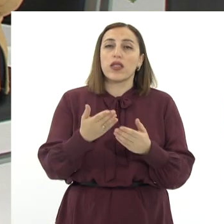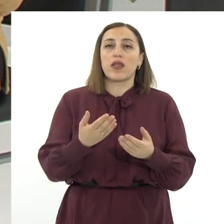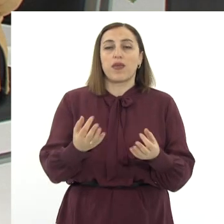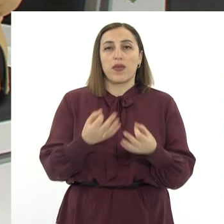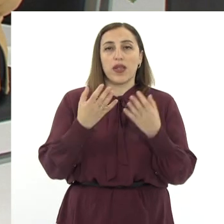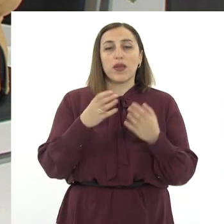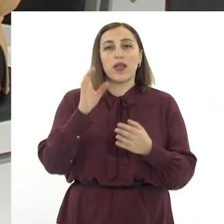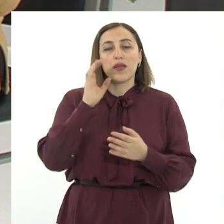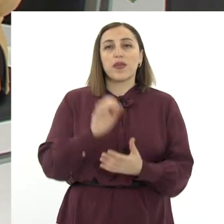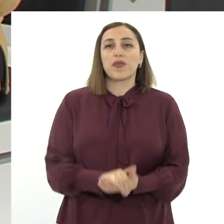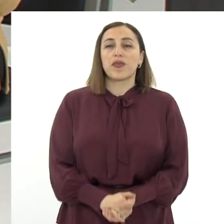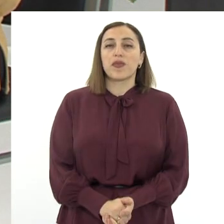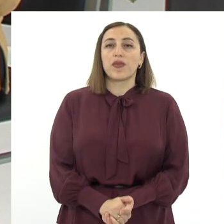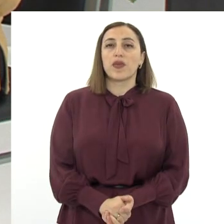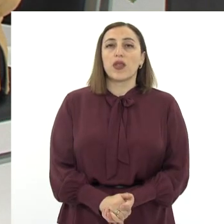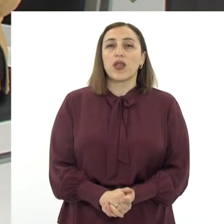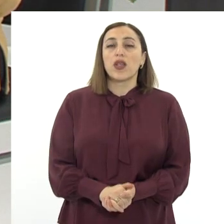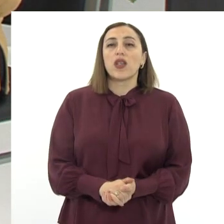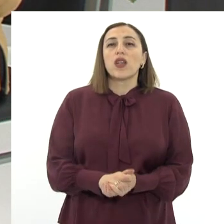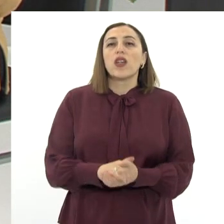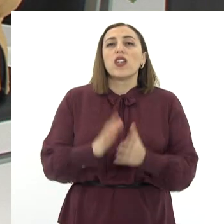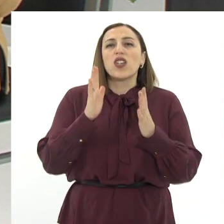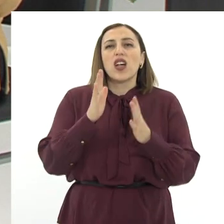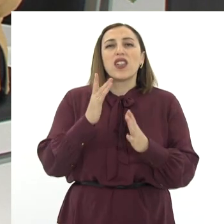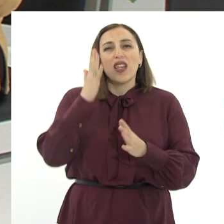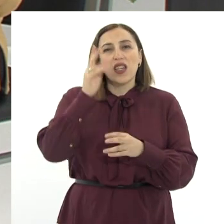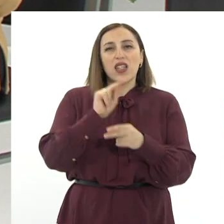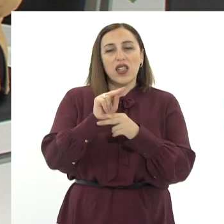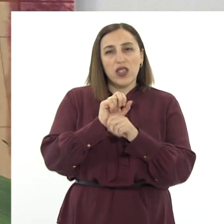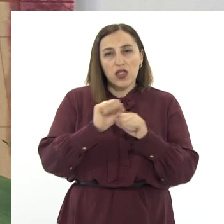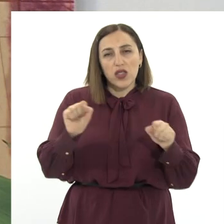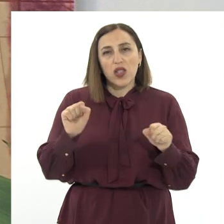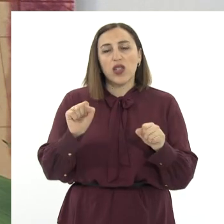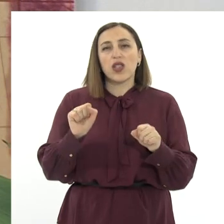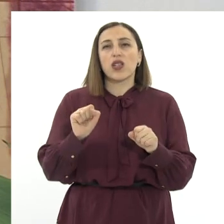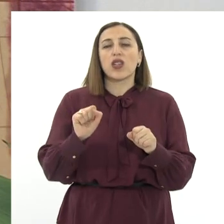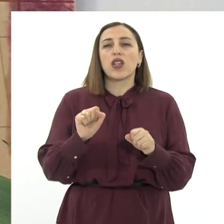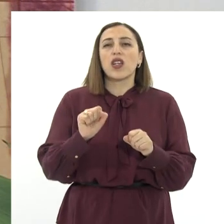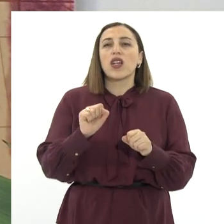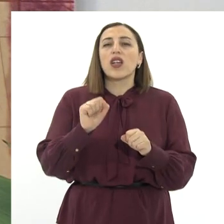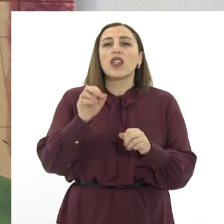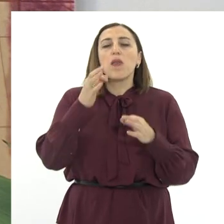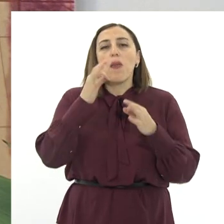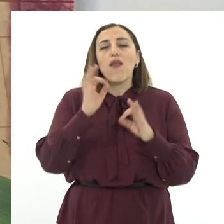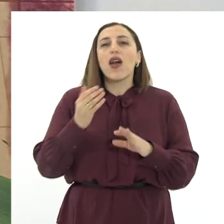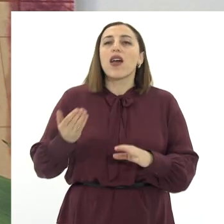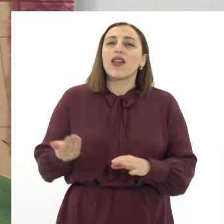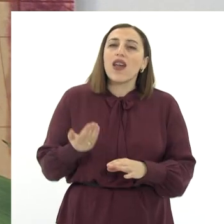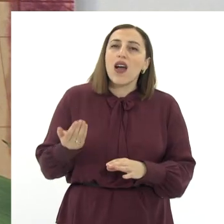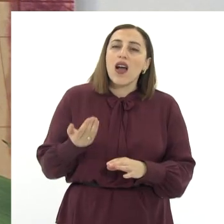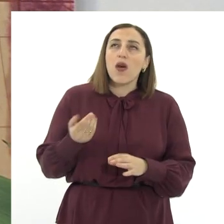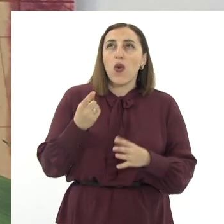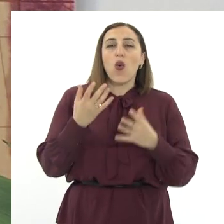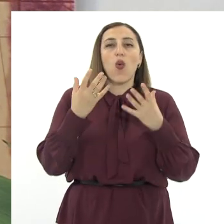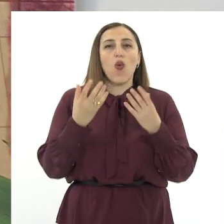շուն պահելիս։ Չի թույլատրվում չարաշահել, չի թույլատրվում չտալ այն բավարար կյանքը, կենցաղը